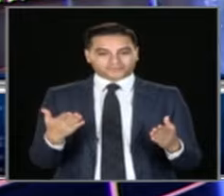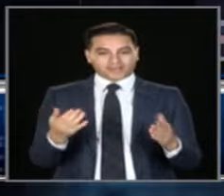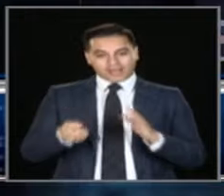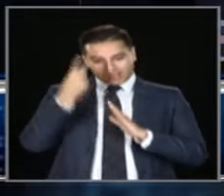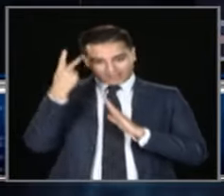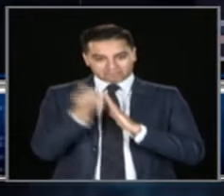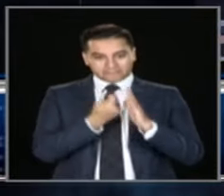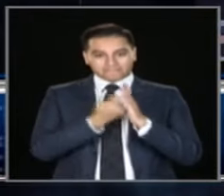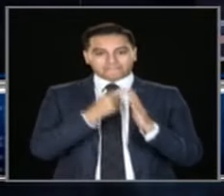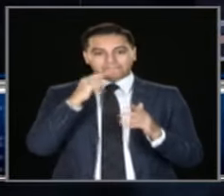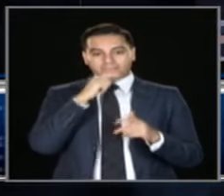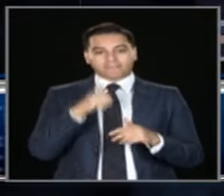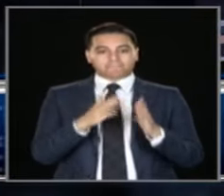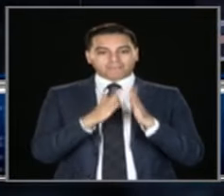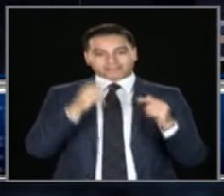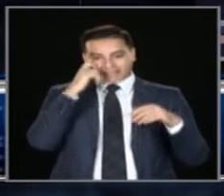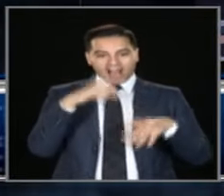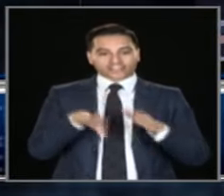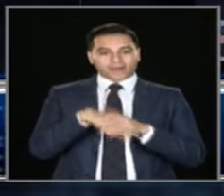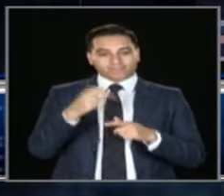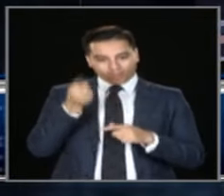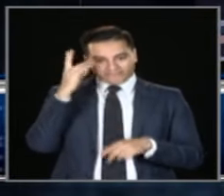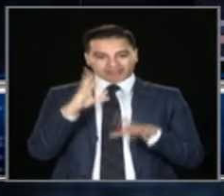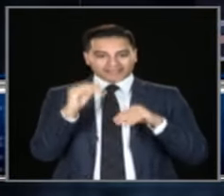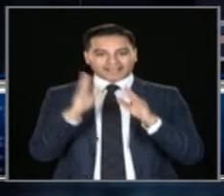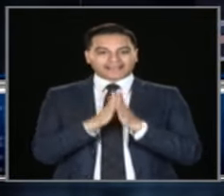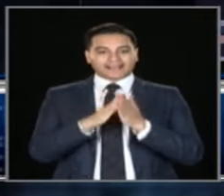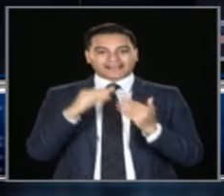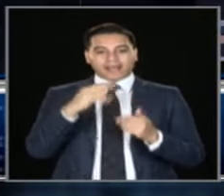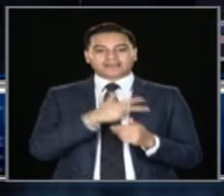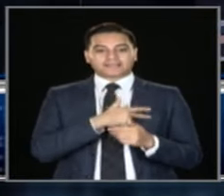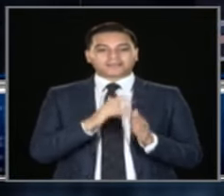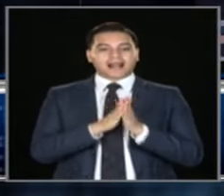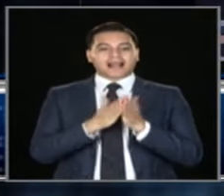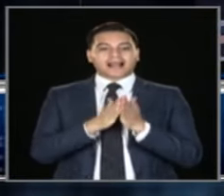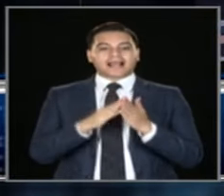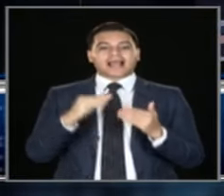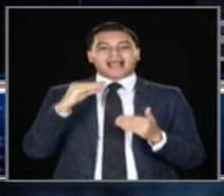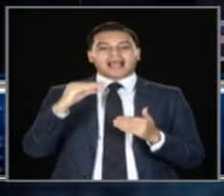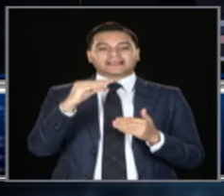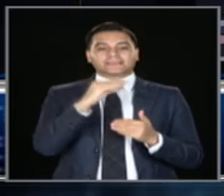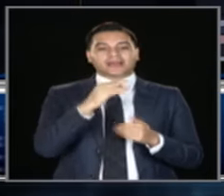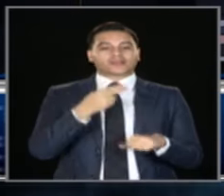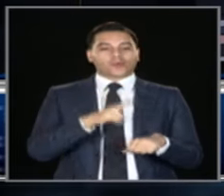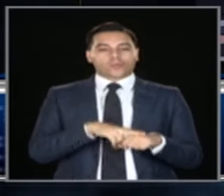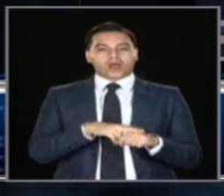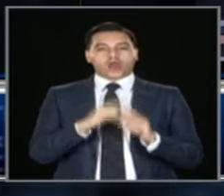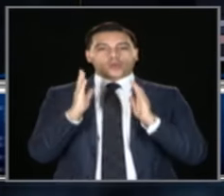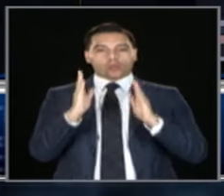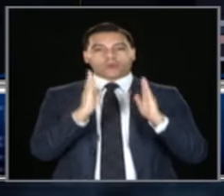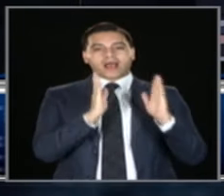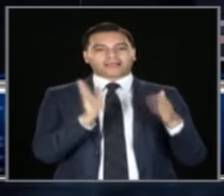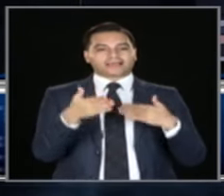أدب، من هي الروائية المصرية المعاصرة مؤلفة كتاب الكاتبات